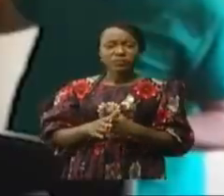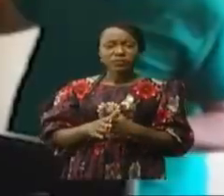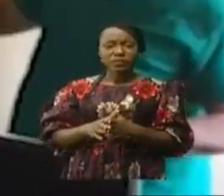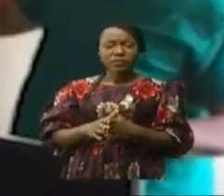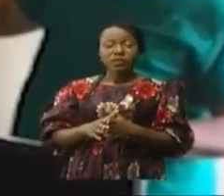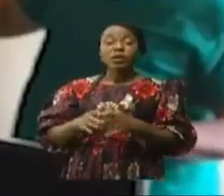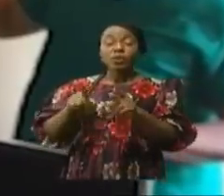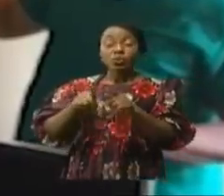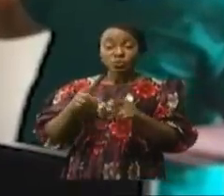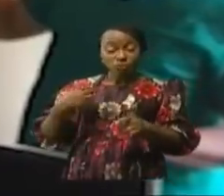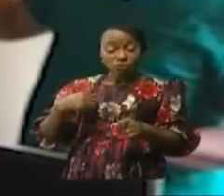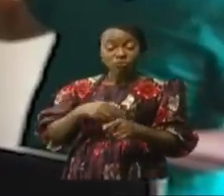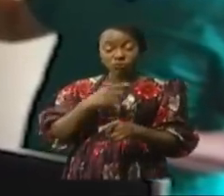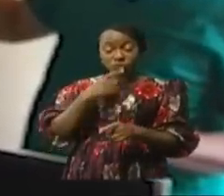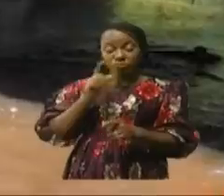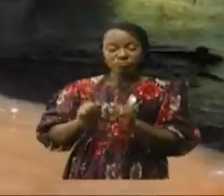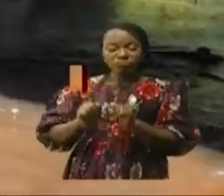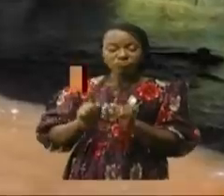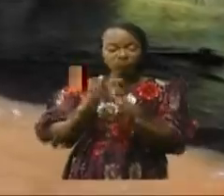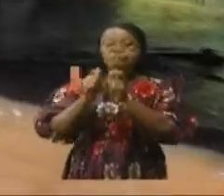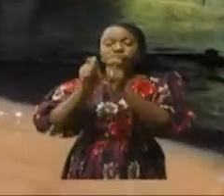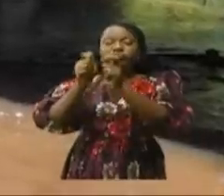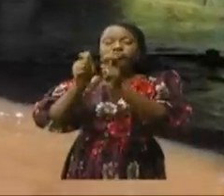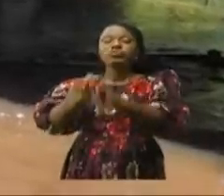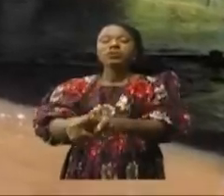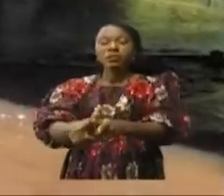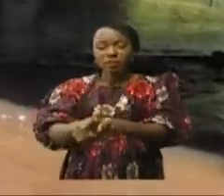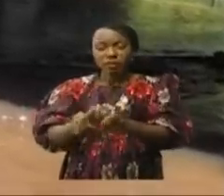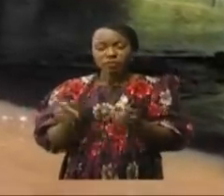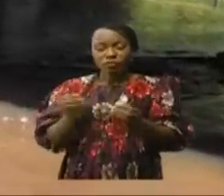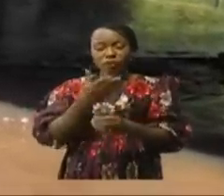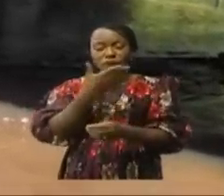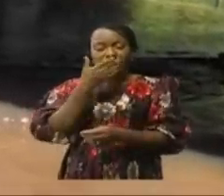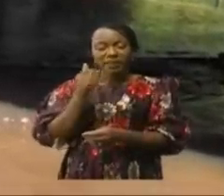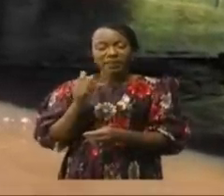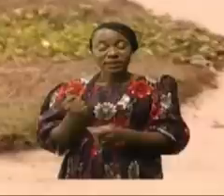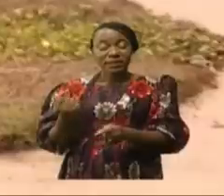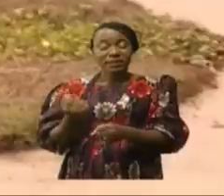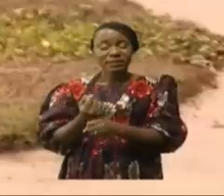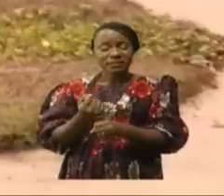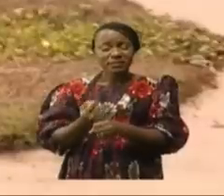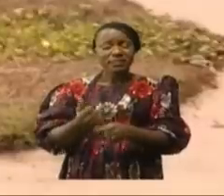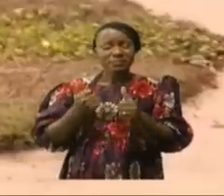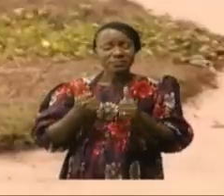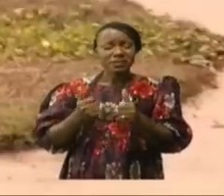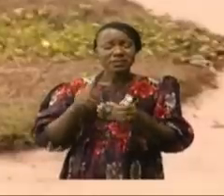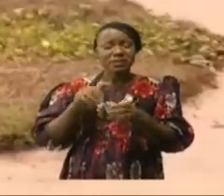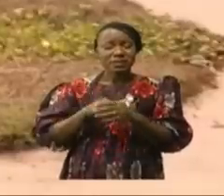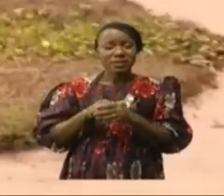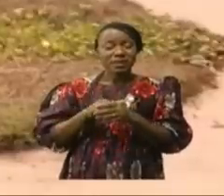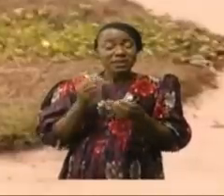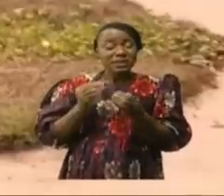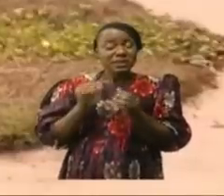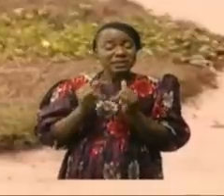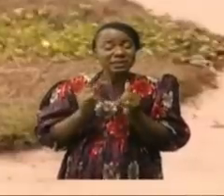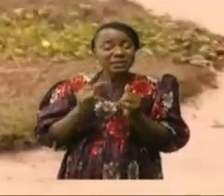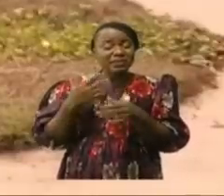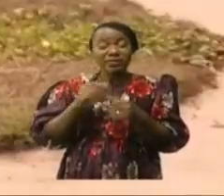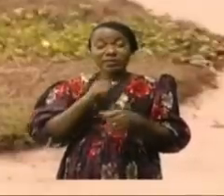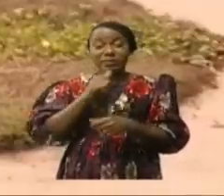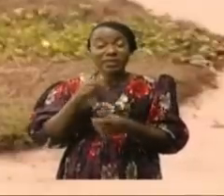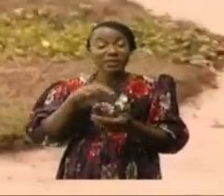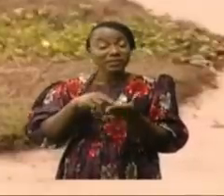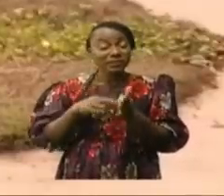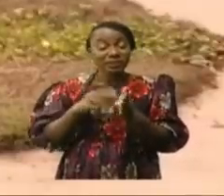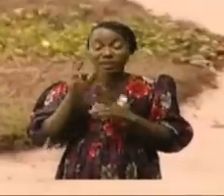tout cas nous les jetons de beaucoup de fleurs. En tout cas, ce qu'il a fait dans les contrées. S'il n'a pas fait ça, en tout cas cette